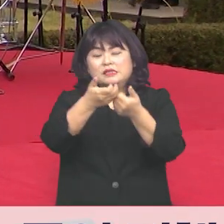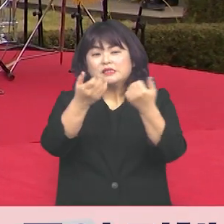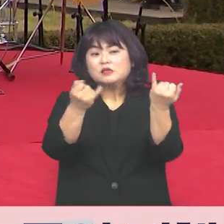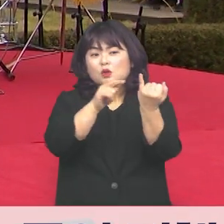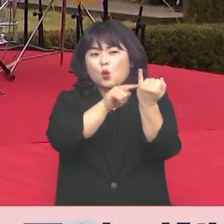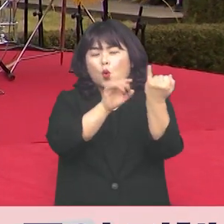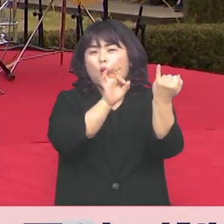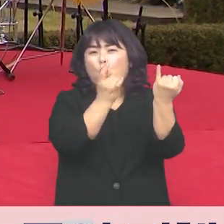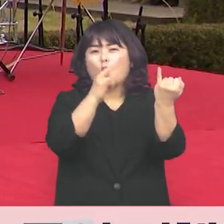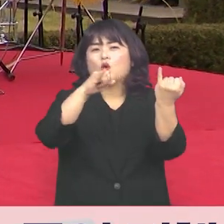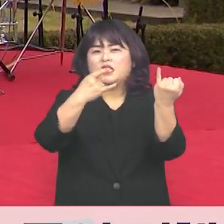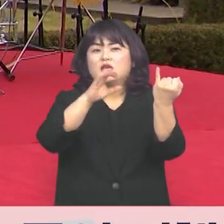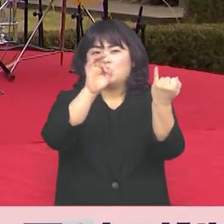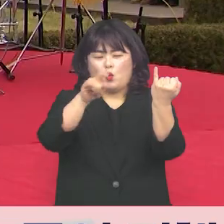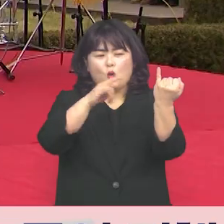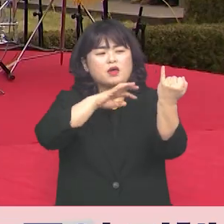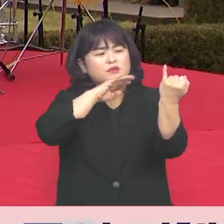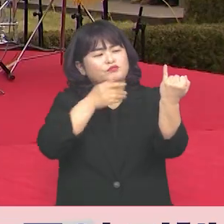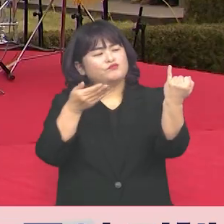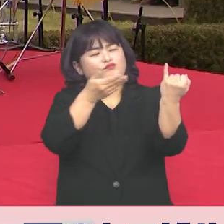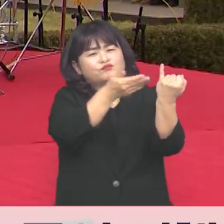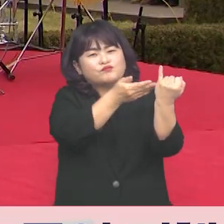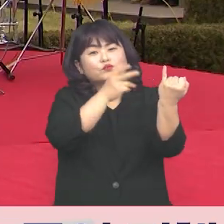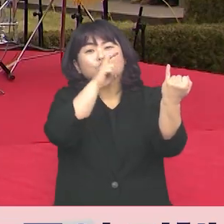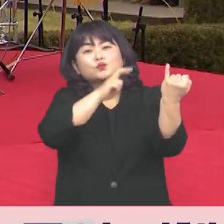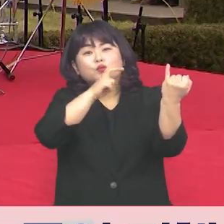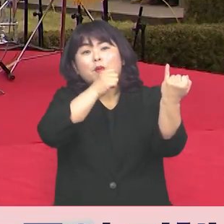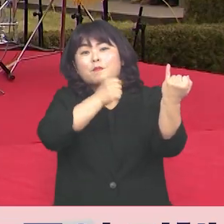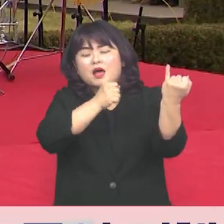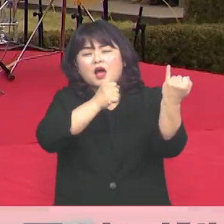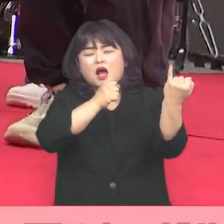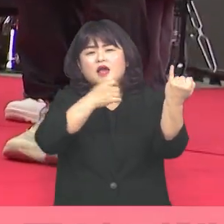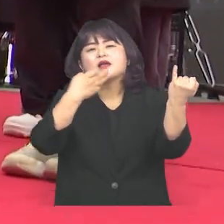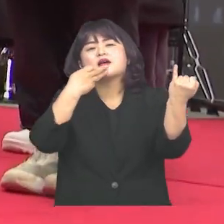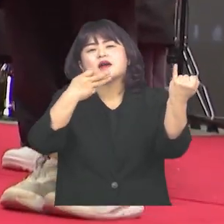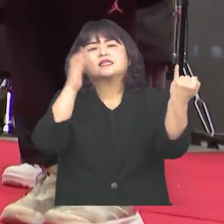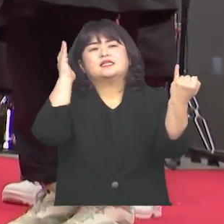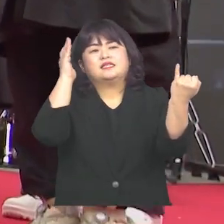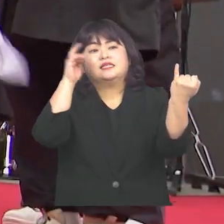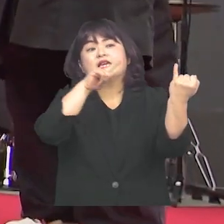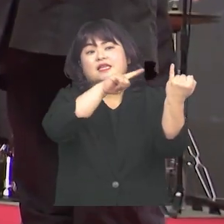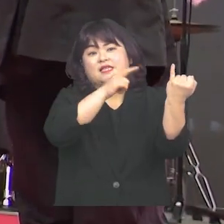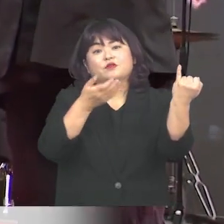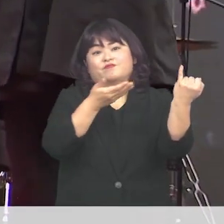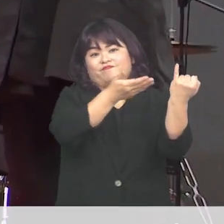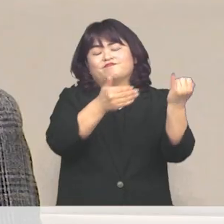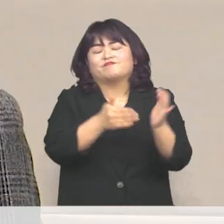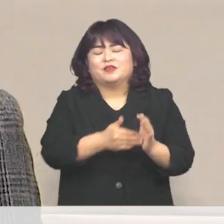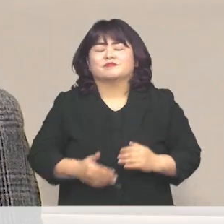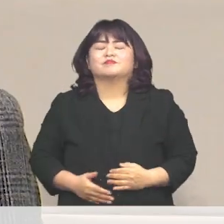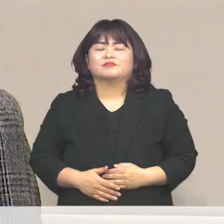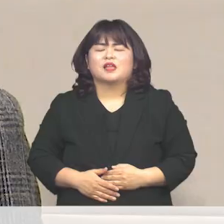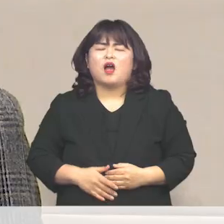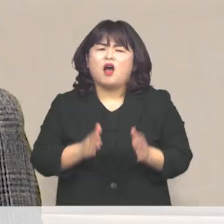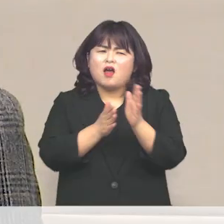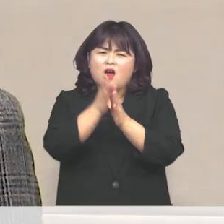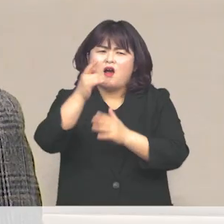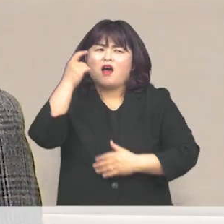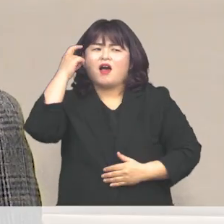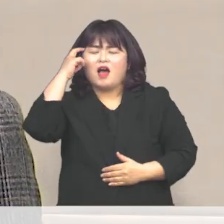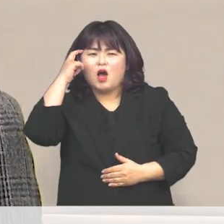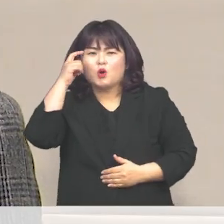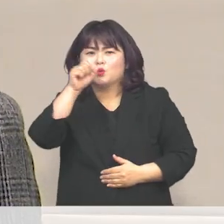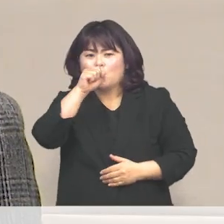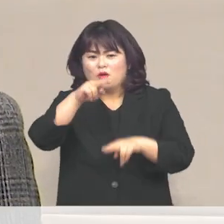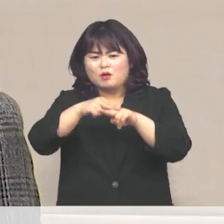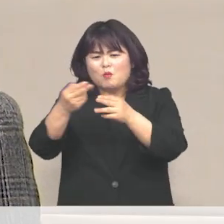지사에게 바치는 헌정곡 13살 소녀의 이야기 헌정식과 공연도 진행됐습니다. 영광스럽고 이렇게 좋은